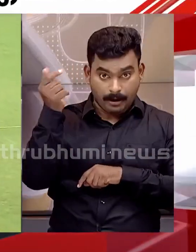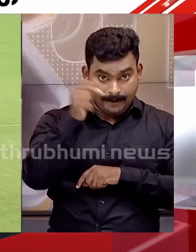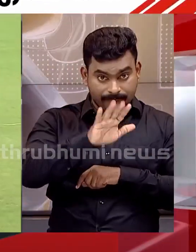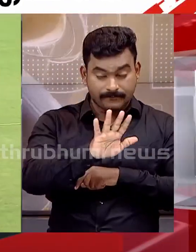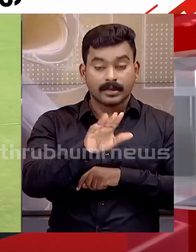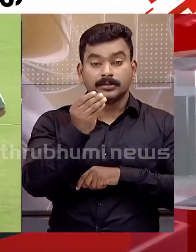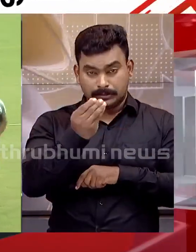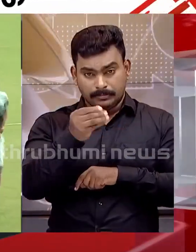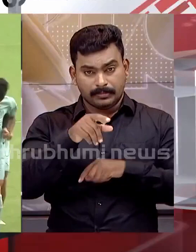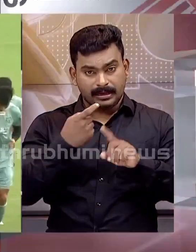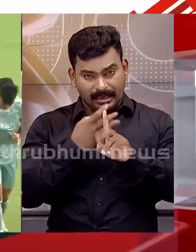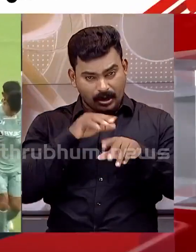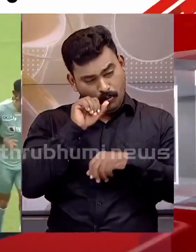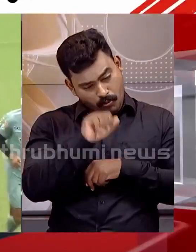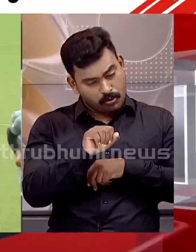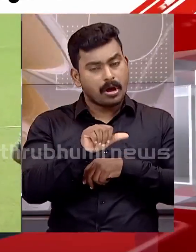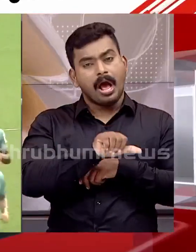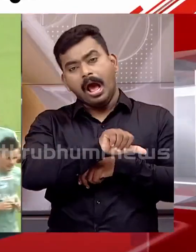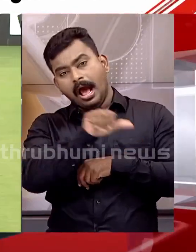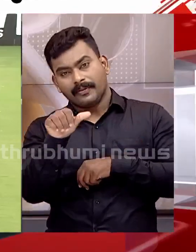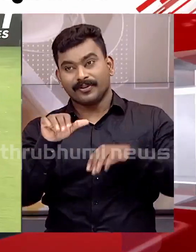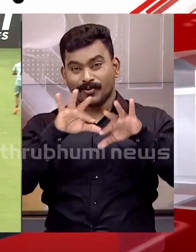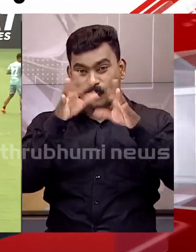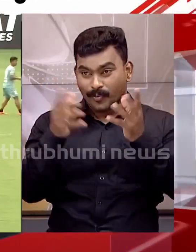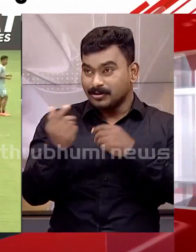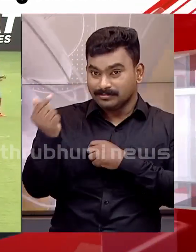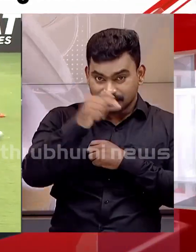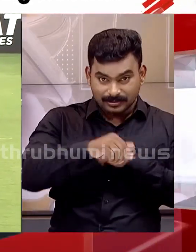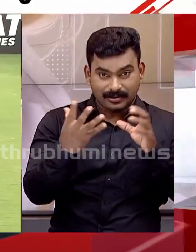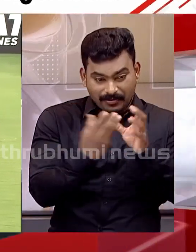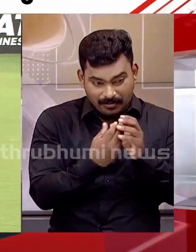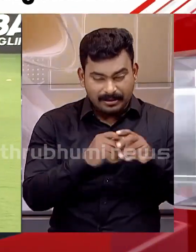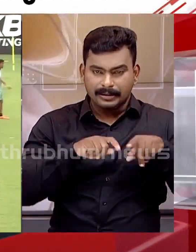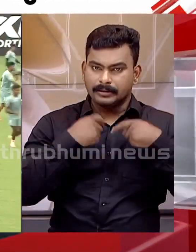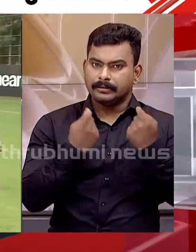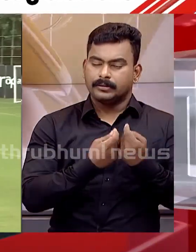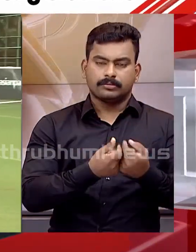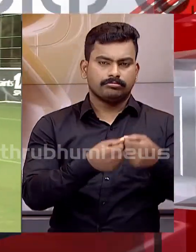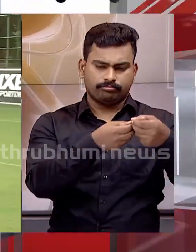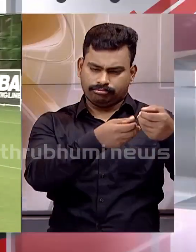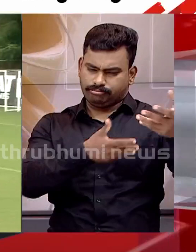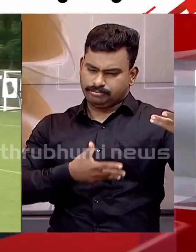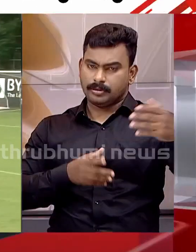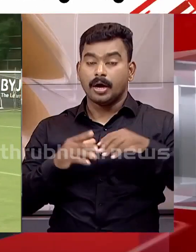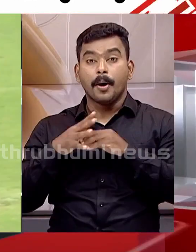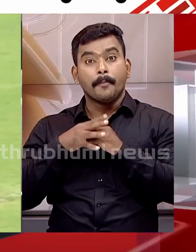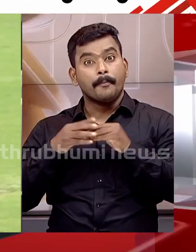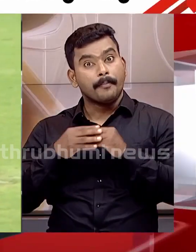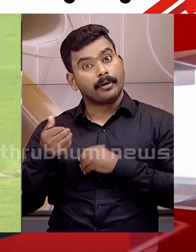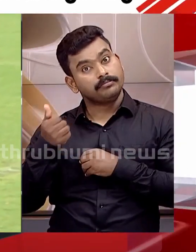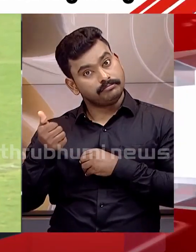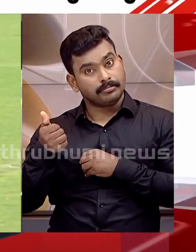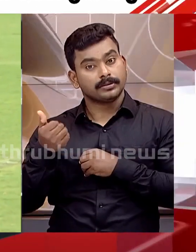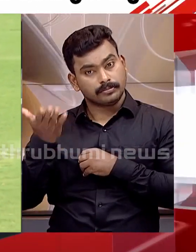അഡ്രിയാൻ ലുണയും ദിമിത്രിയോസ് ഡയമൻഡക്കോസും ലെസ്കോയും ചേരും. പ്രീതം, പ്രബീർ ദാസ്, ഐബൻ ഡോലിംഗ് എന്നിവരുൾപ്പെട്ട ഇന്ത്യൻ നിരയും ശക്തമാണ്.